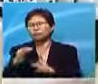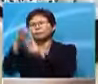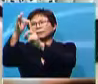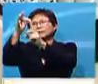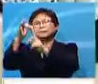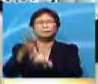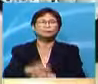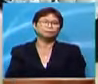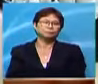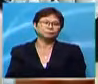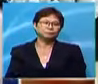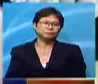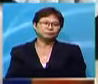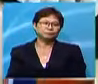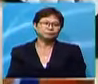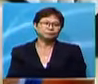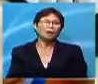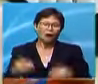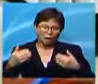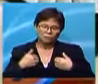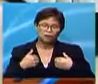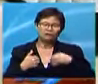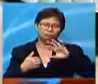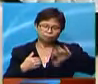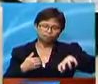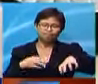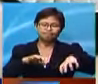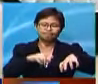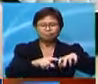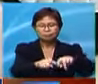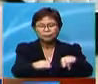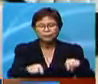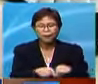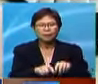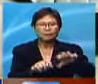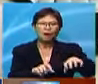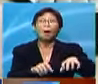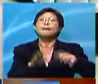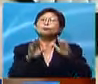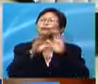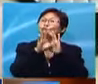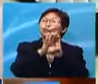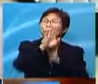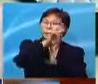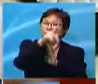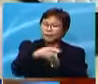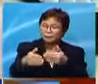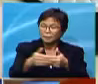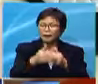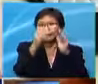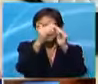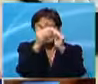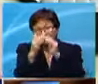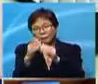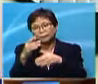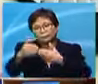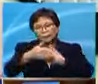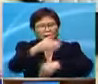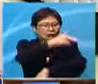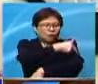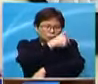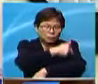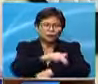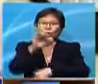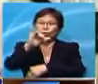RR tapi dia ada tempat-tempat nialah macam dekat batu part tu dekat sini dekat Bandar dekat Hospital dekat Yong